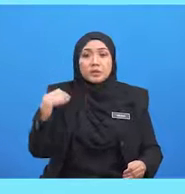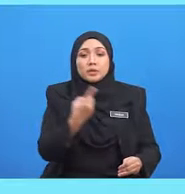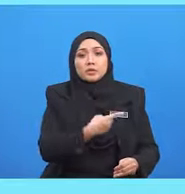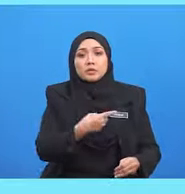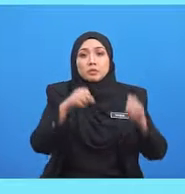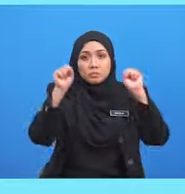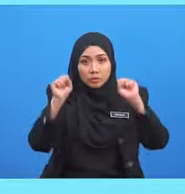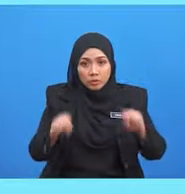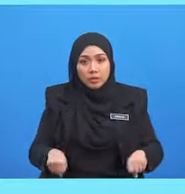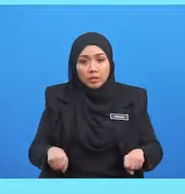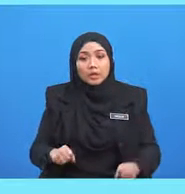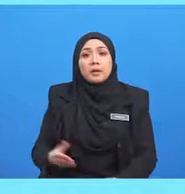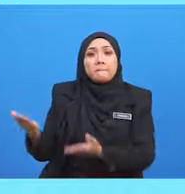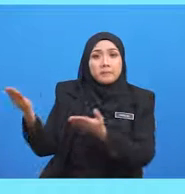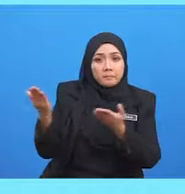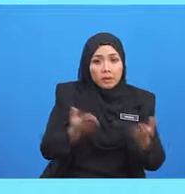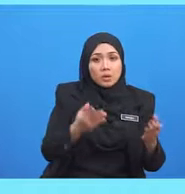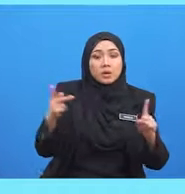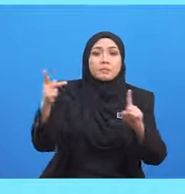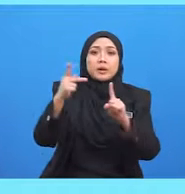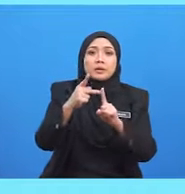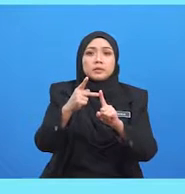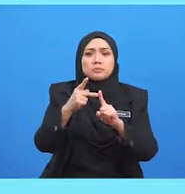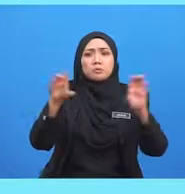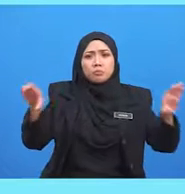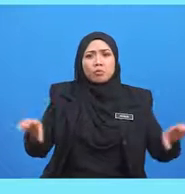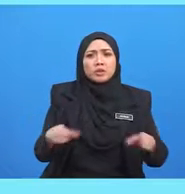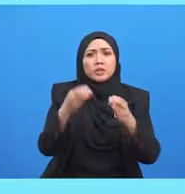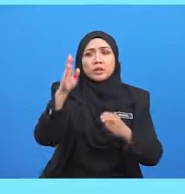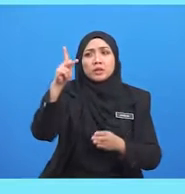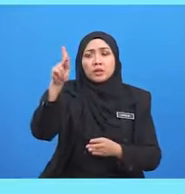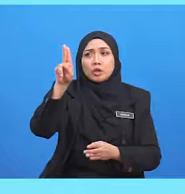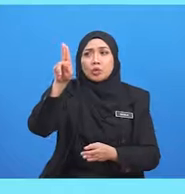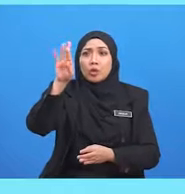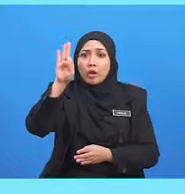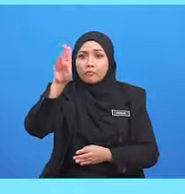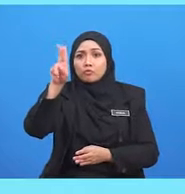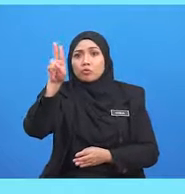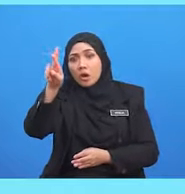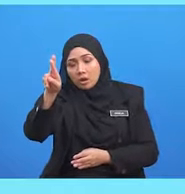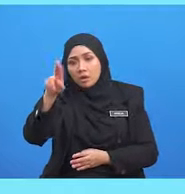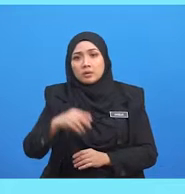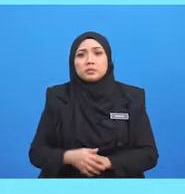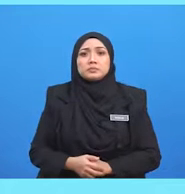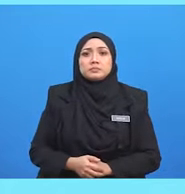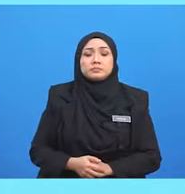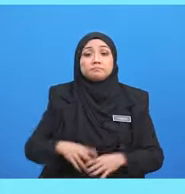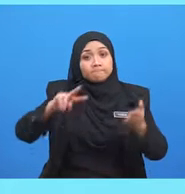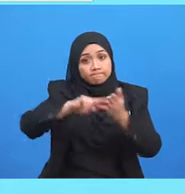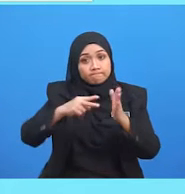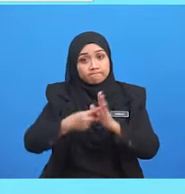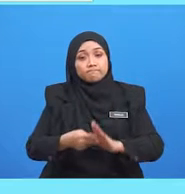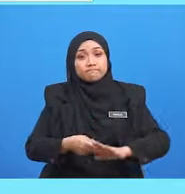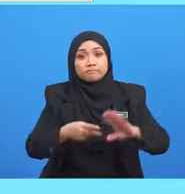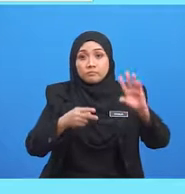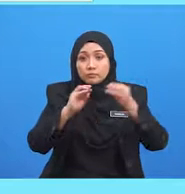Kerana perbuatan tersebut boleh membawa kepada perbuatan kufur. Aspek yang ketiga pula